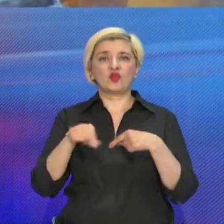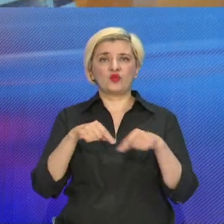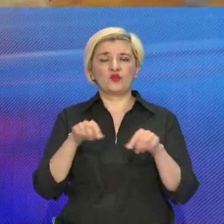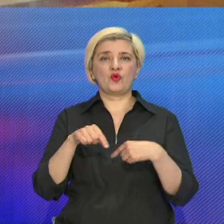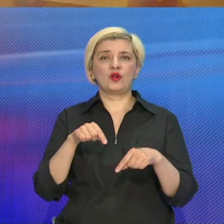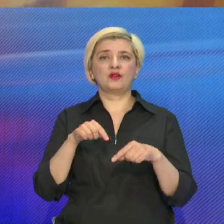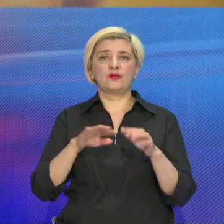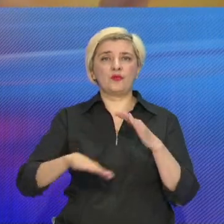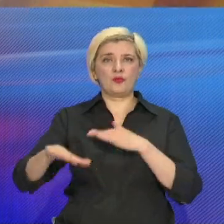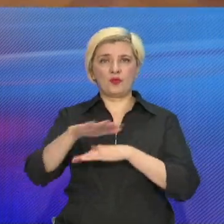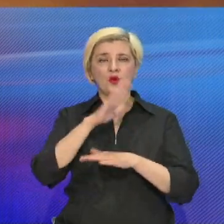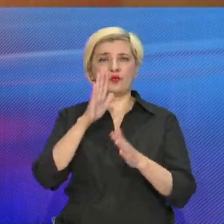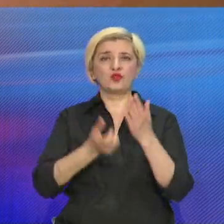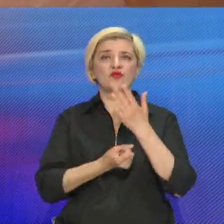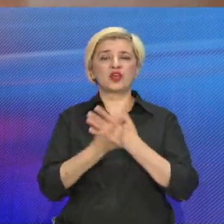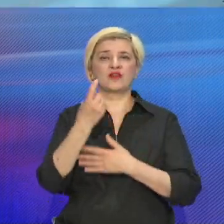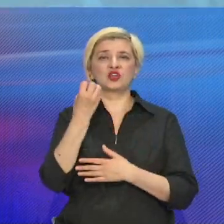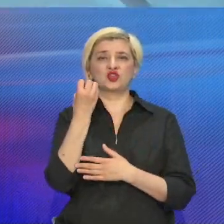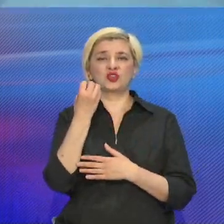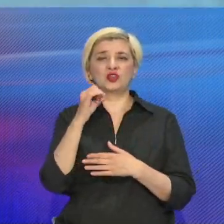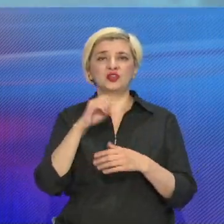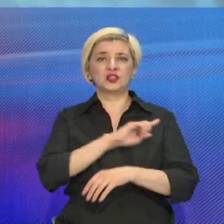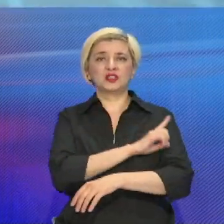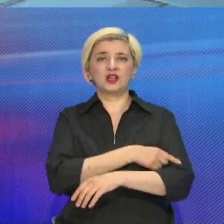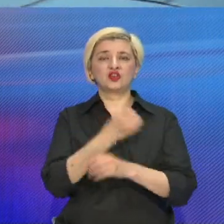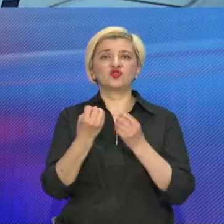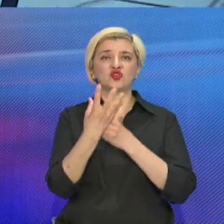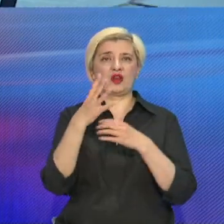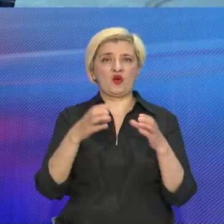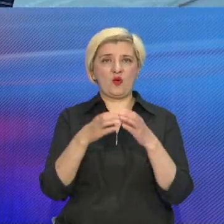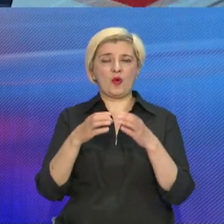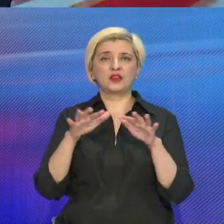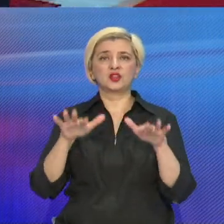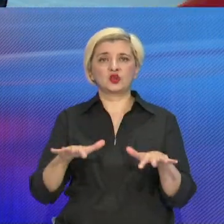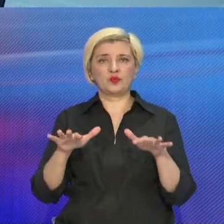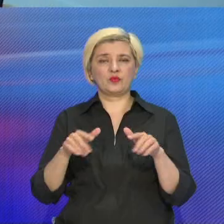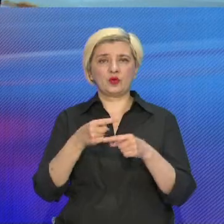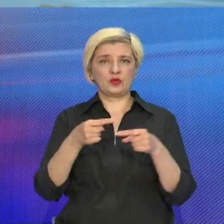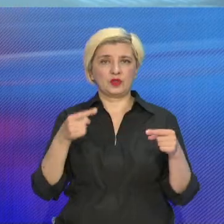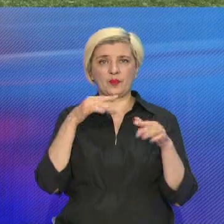виявляти серед 14 команд з різних кутків Гродівщини. Тетяна Гришук розкаже.